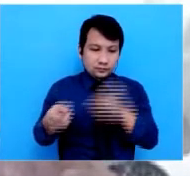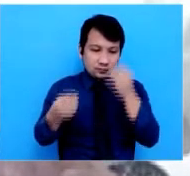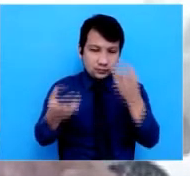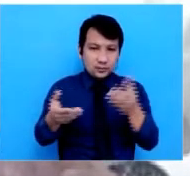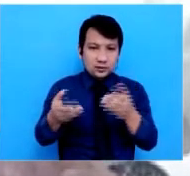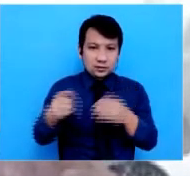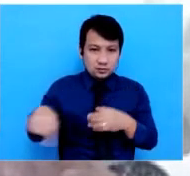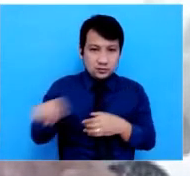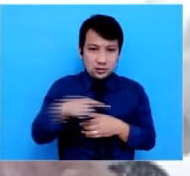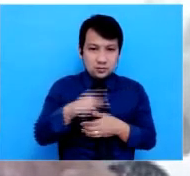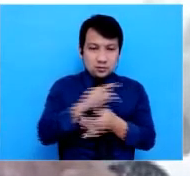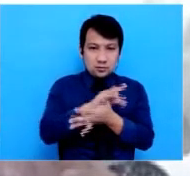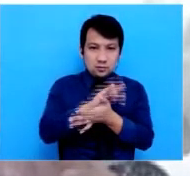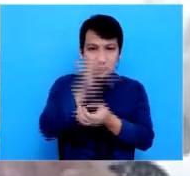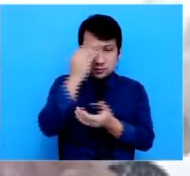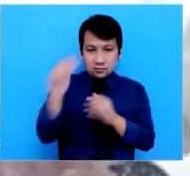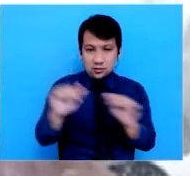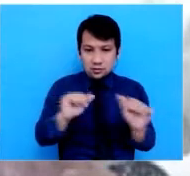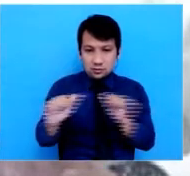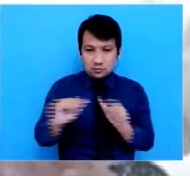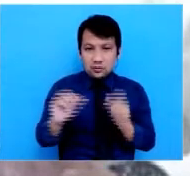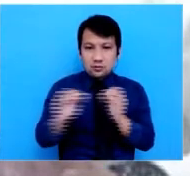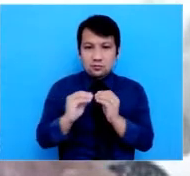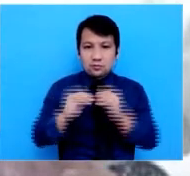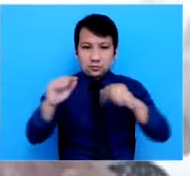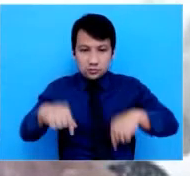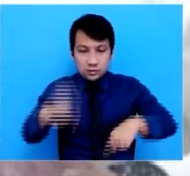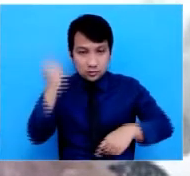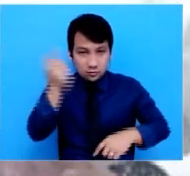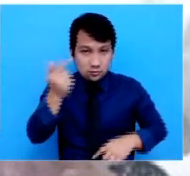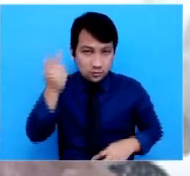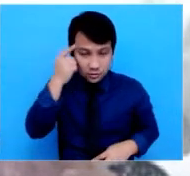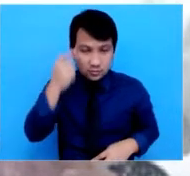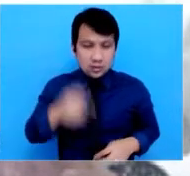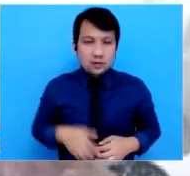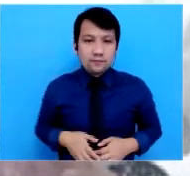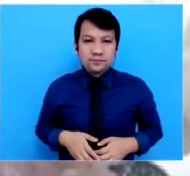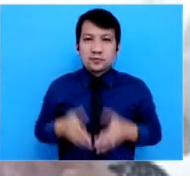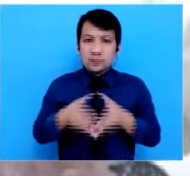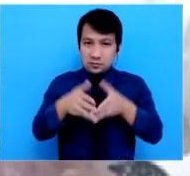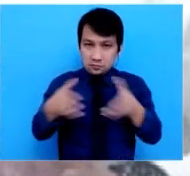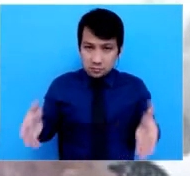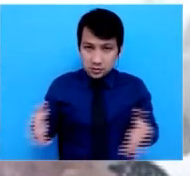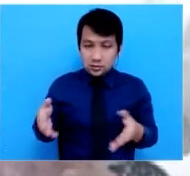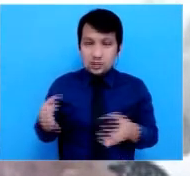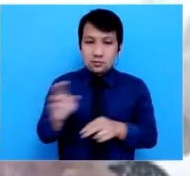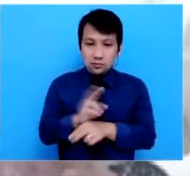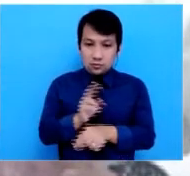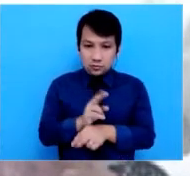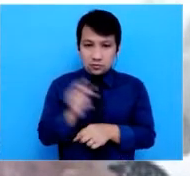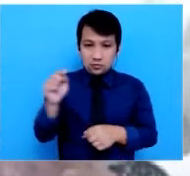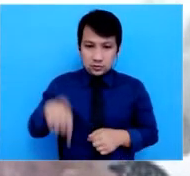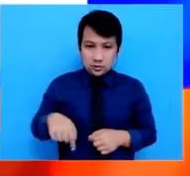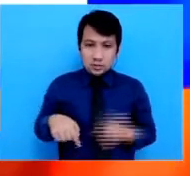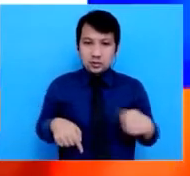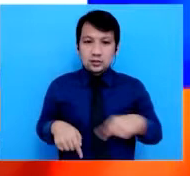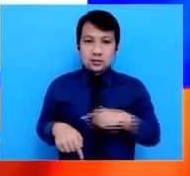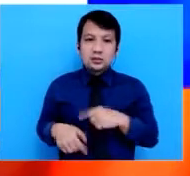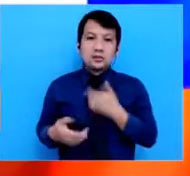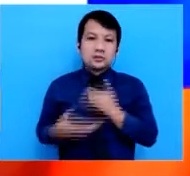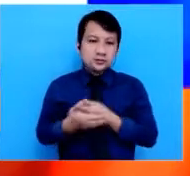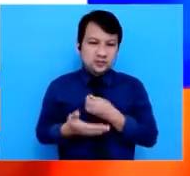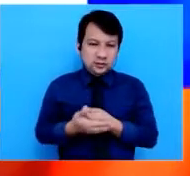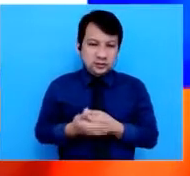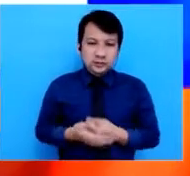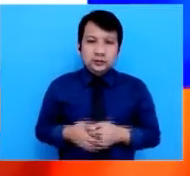pandemic and other activities of the government. May malaki tayong income na nakukuha sa ating ekonomiya. Yun nga